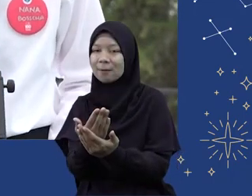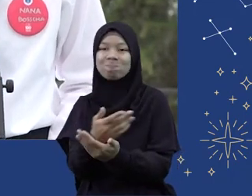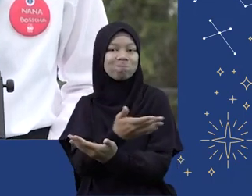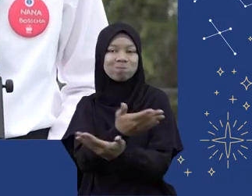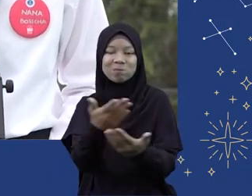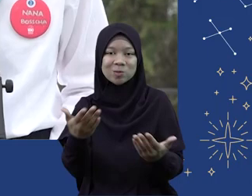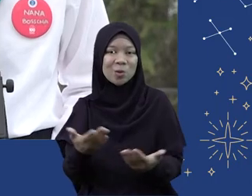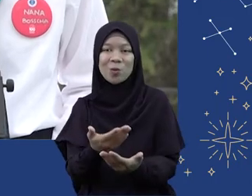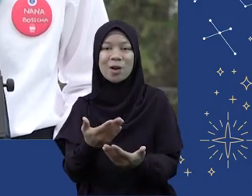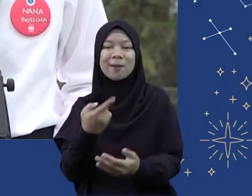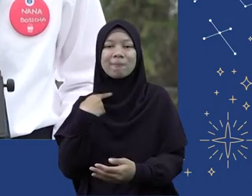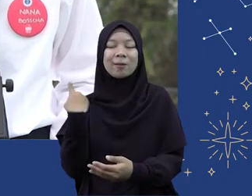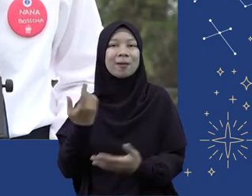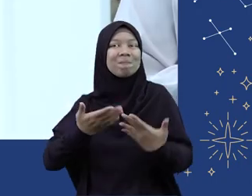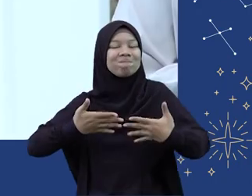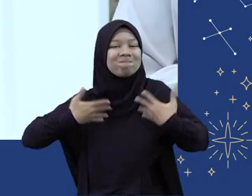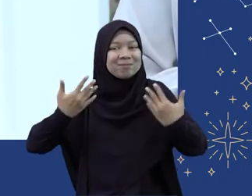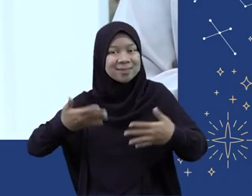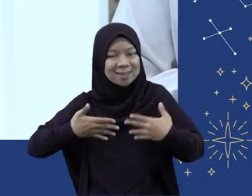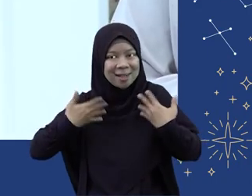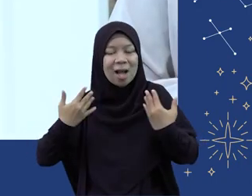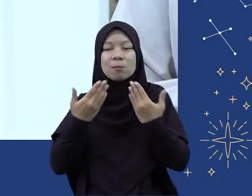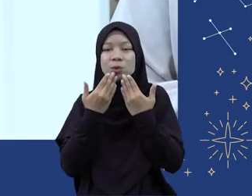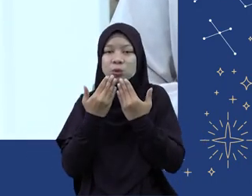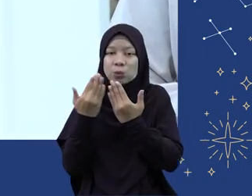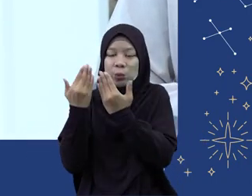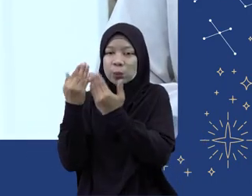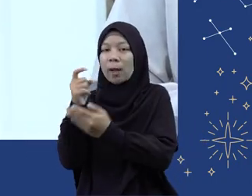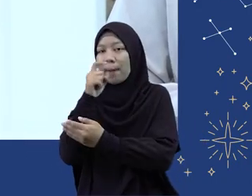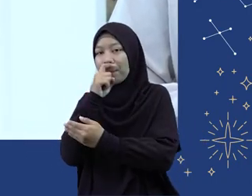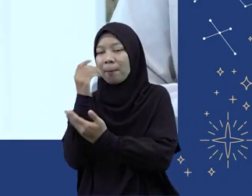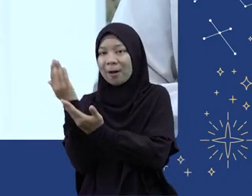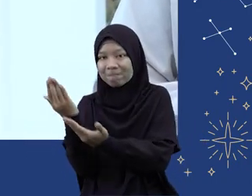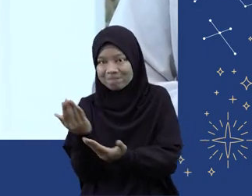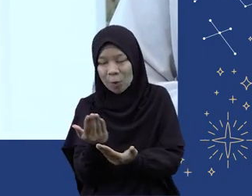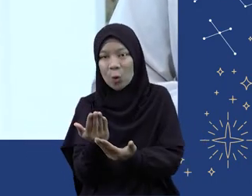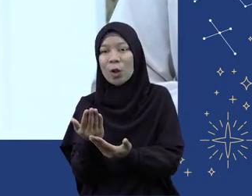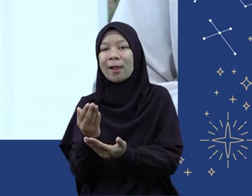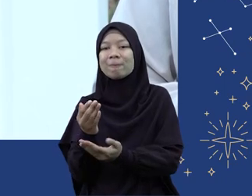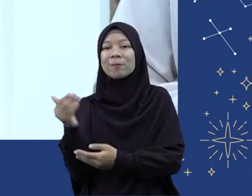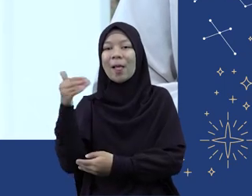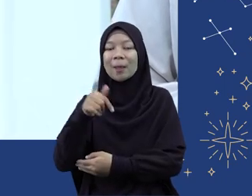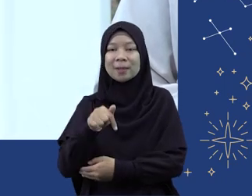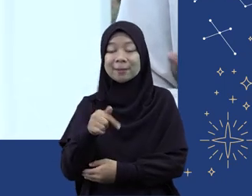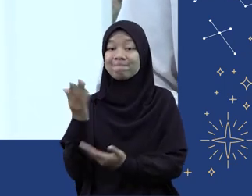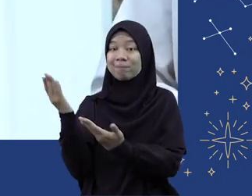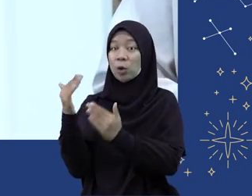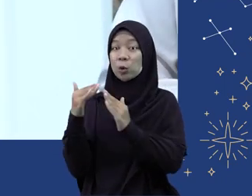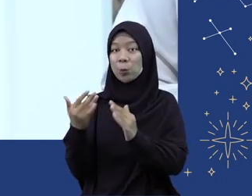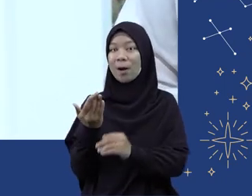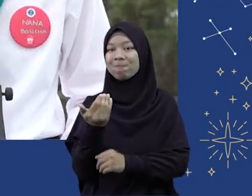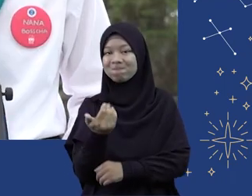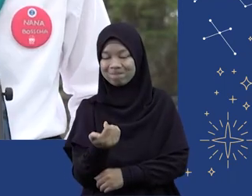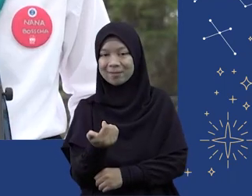dan kita sangat berbahagia dan bersyukur Pak Bambang berkenan ke sini lagi It's your home forever